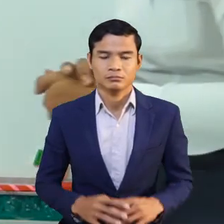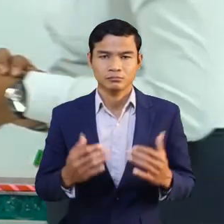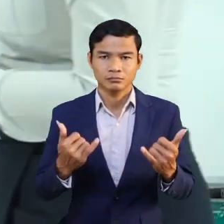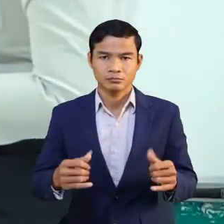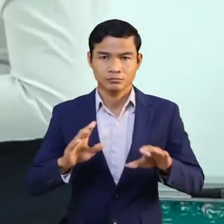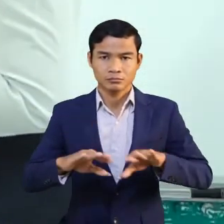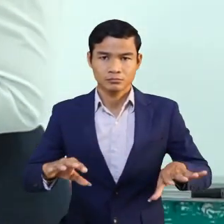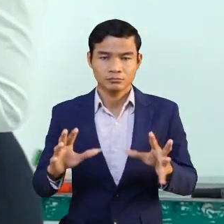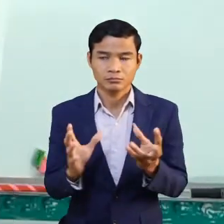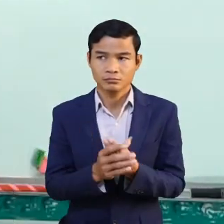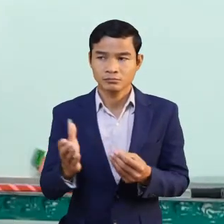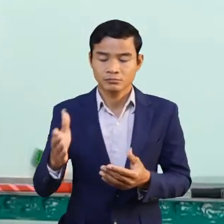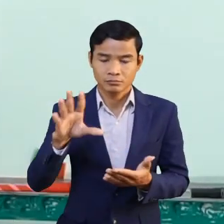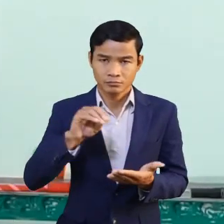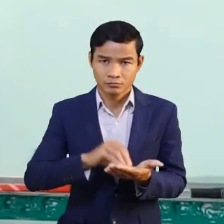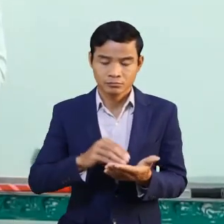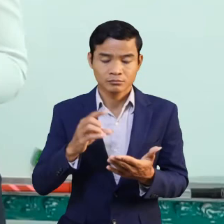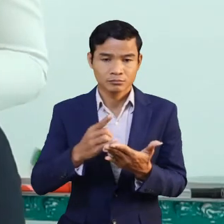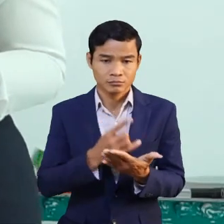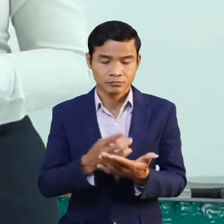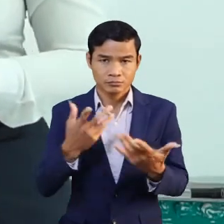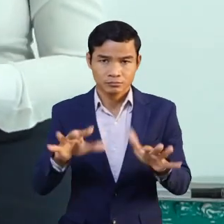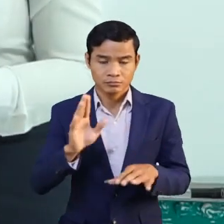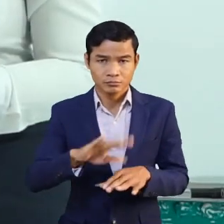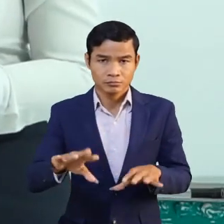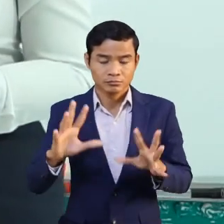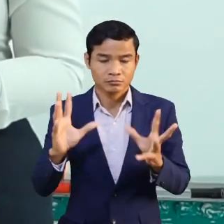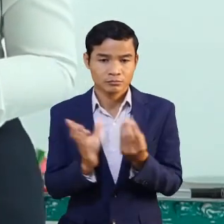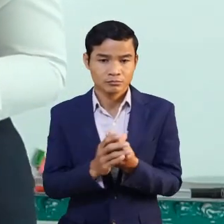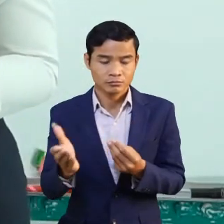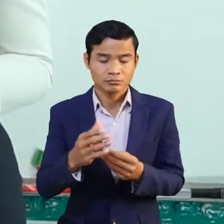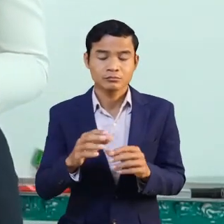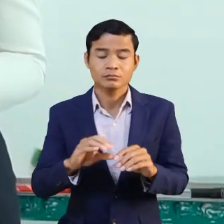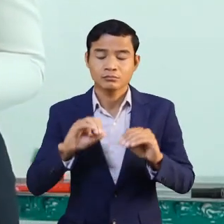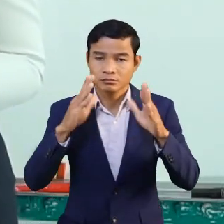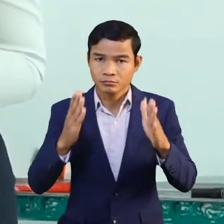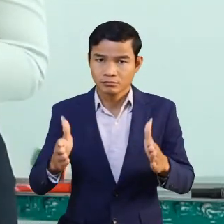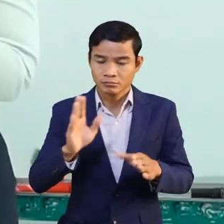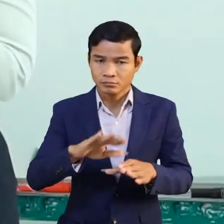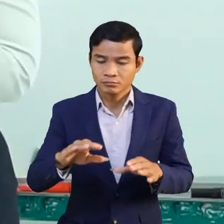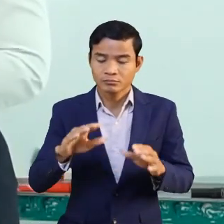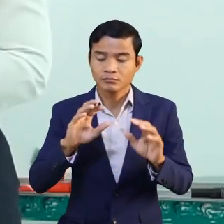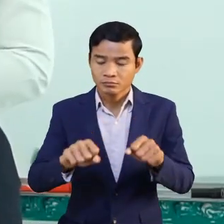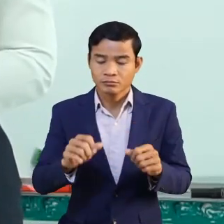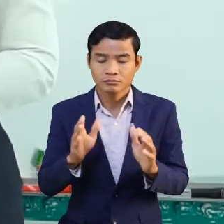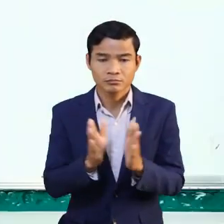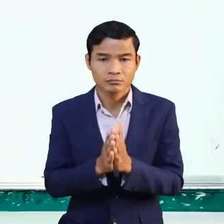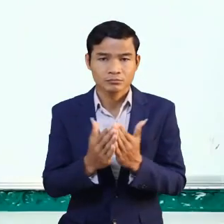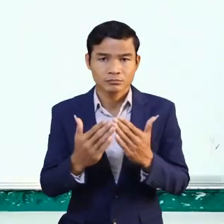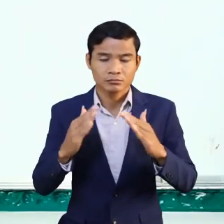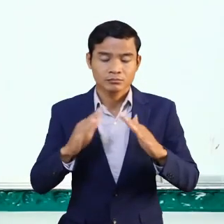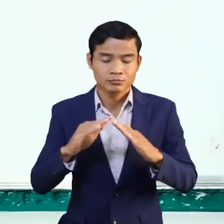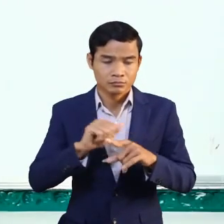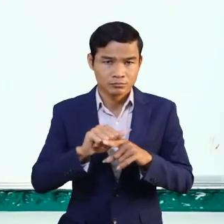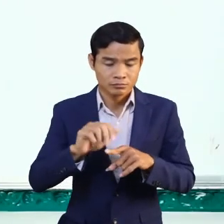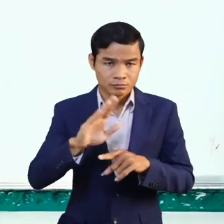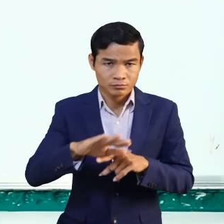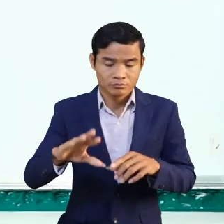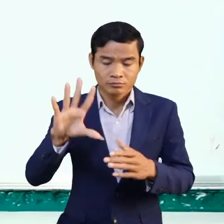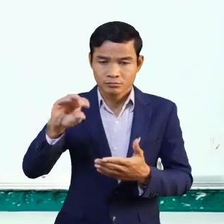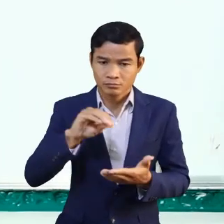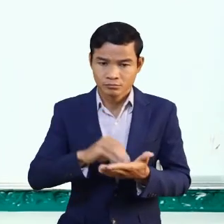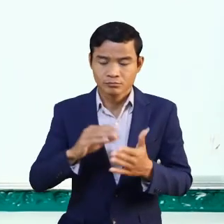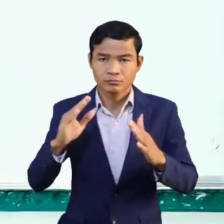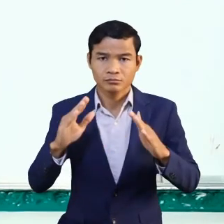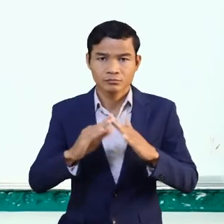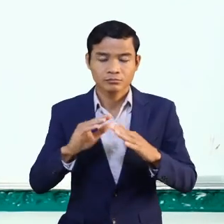ចាឥឡូវកូនបានកត់មេរៀនយើងរួចរាល់ហើយទាំងអស់គ្នាណាកូនណាចាអញ្ចឹងកូនទុកសិភើកូនលើកសិភើកិច្ចការផ្ទះវិញម្ដងកូនមក